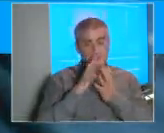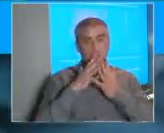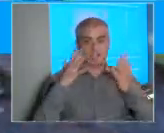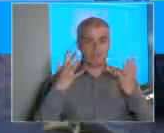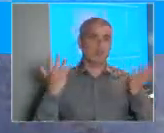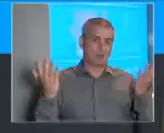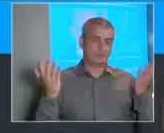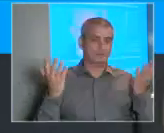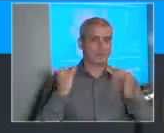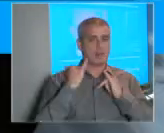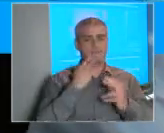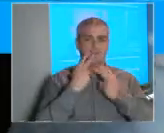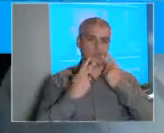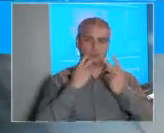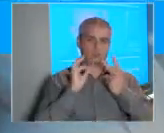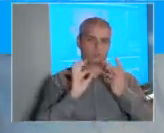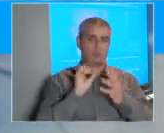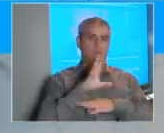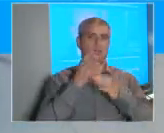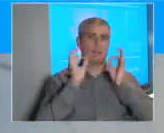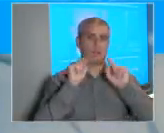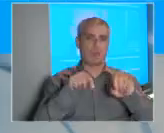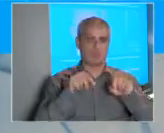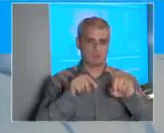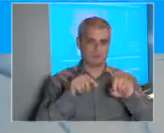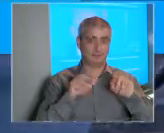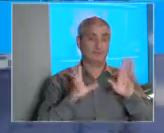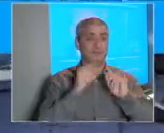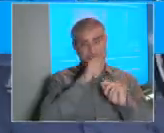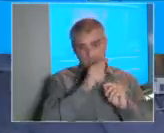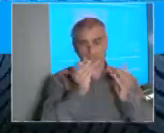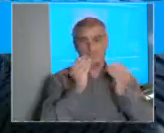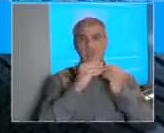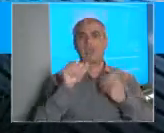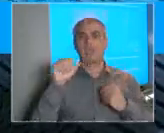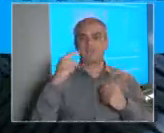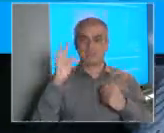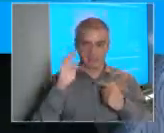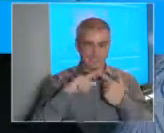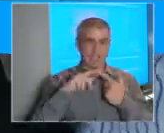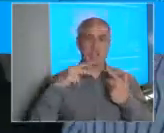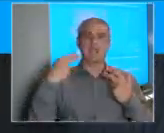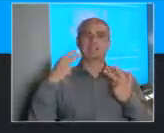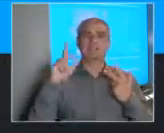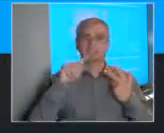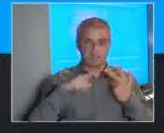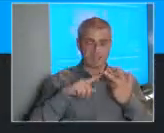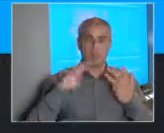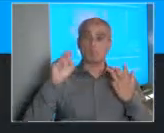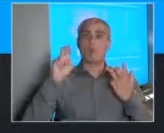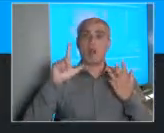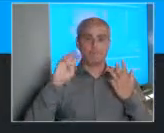אותו לשם, להביא את התוצאה של המשדר המיוחד הזה איתך, עם אפי טריגר, רני זבידה, נכון. ומזל